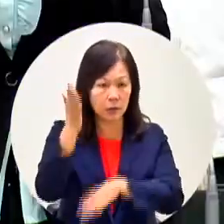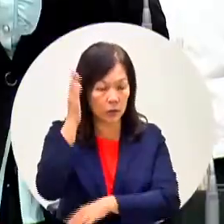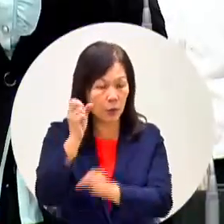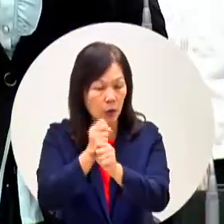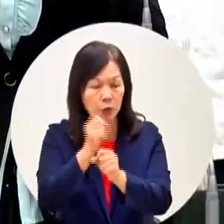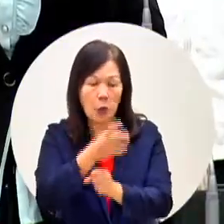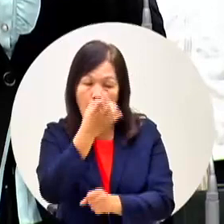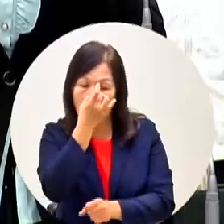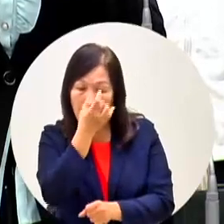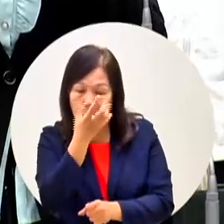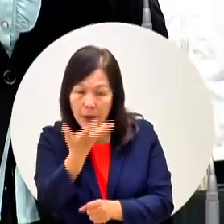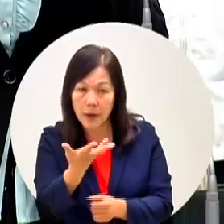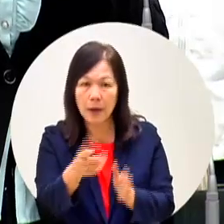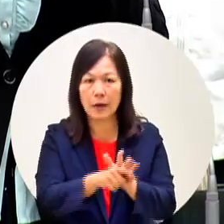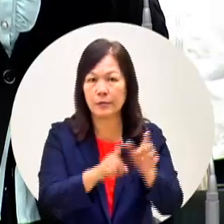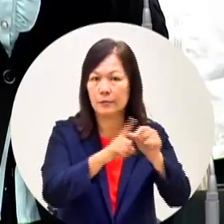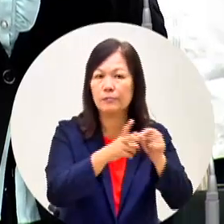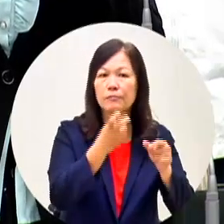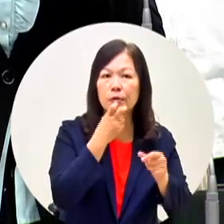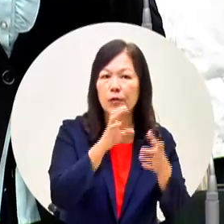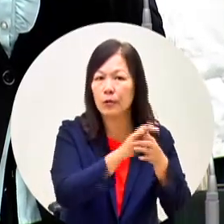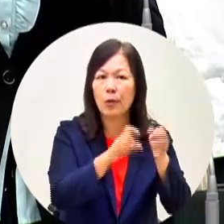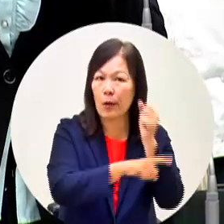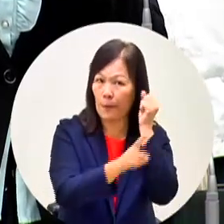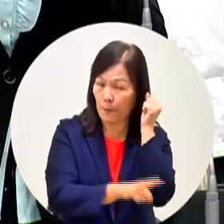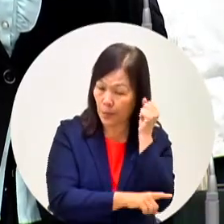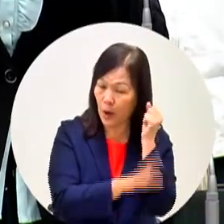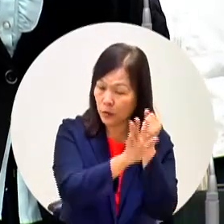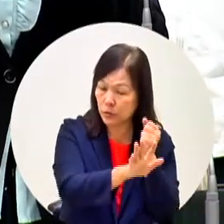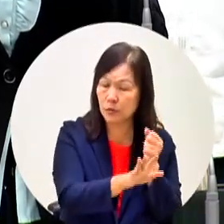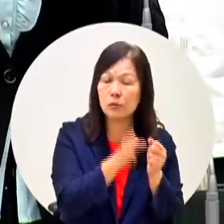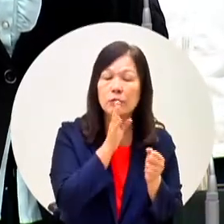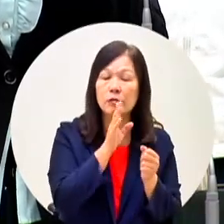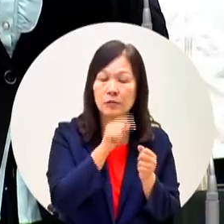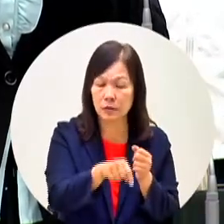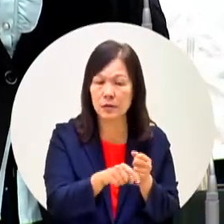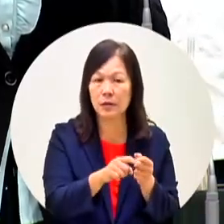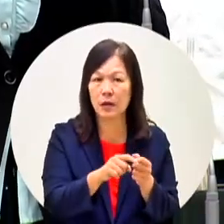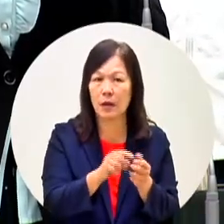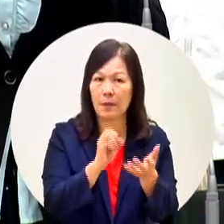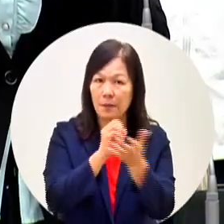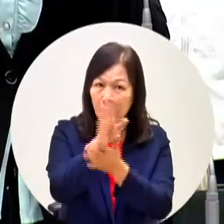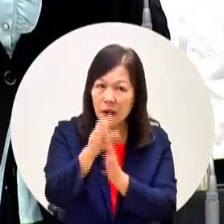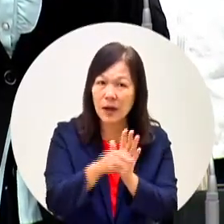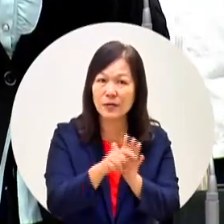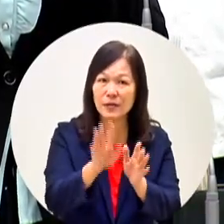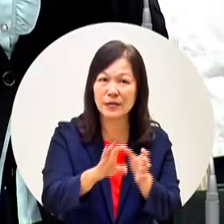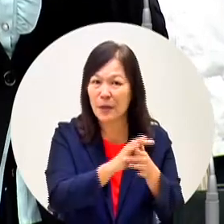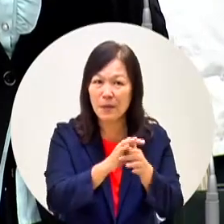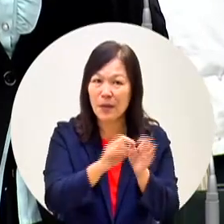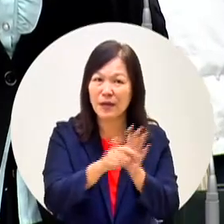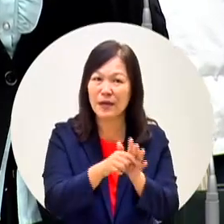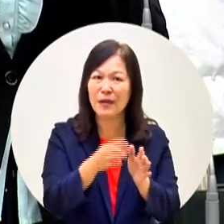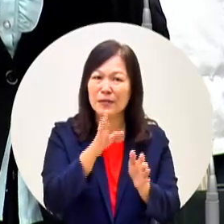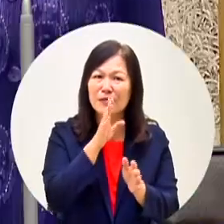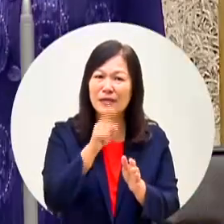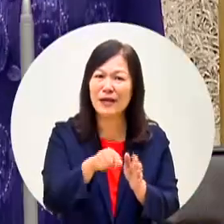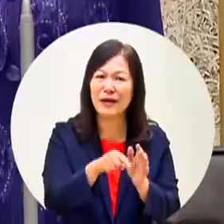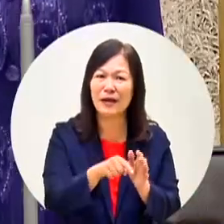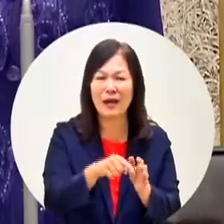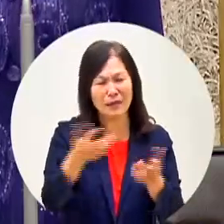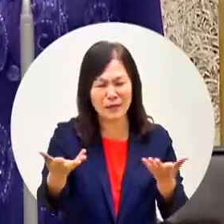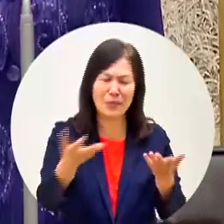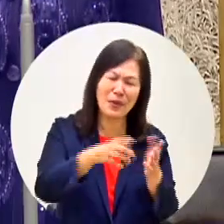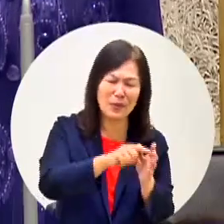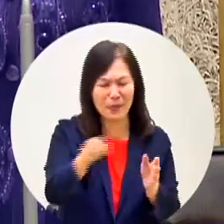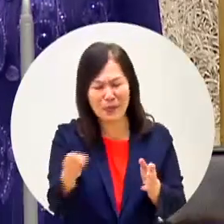的法令的问题嘛。 应该是这样，跟议员报告，所谓不能做到， 应该是这样，这样就是这样， 所谓不能做到 不是这样就不是这样。 所谓不能做到的